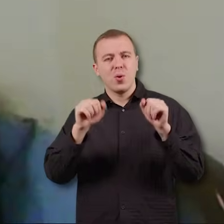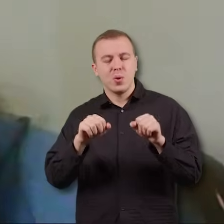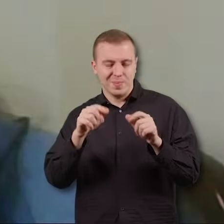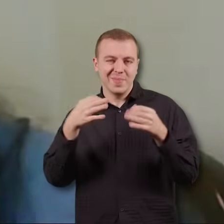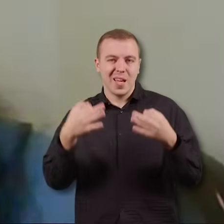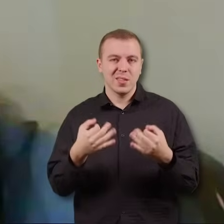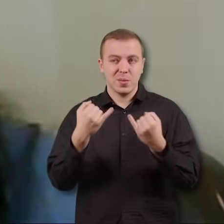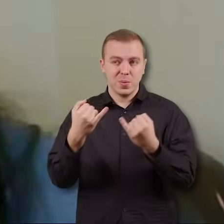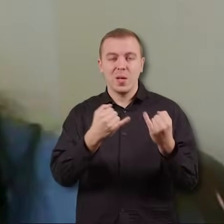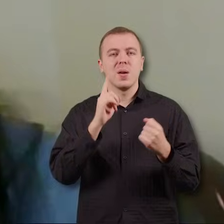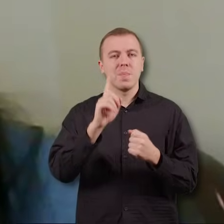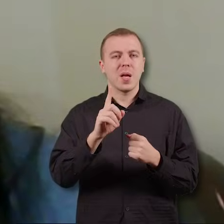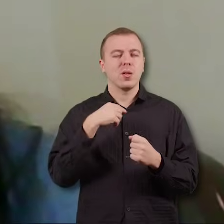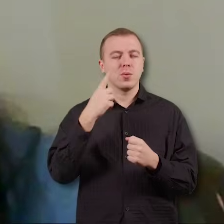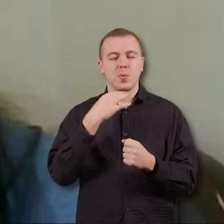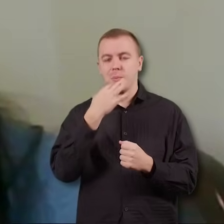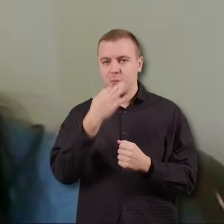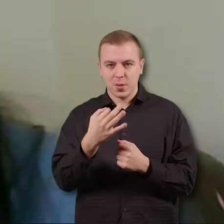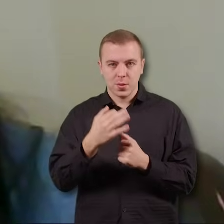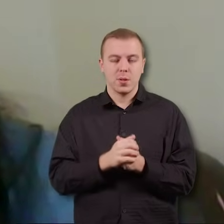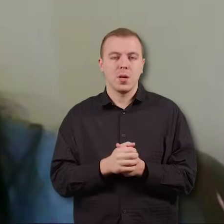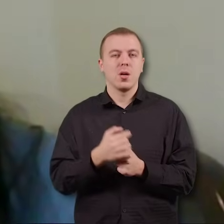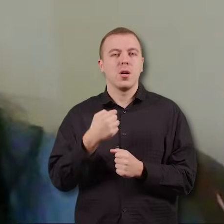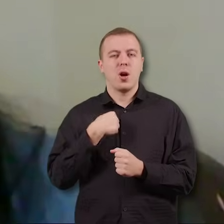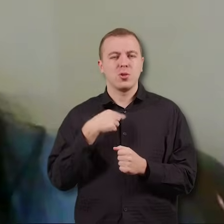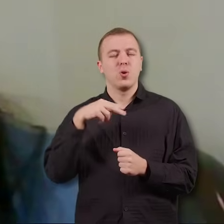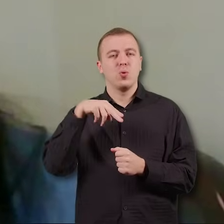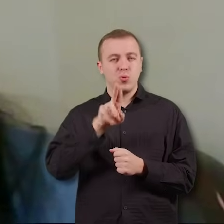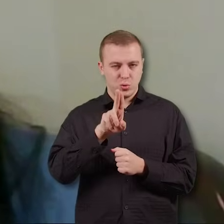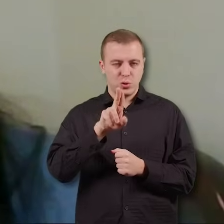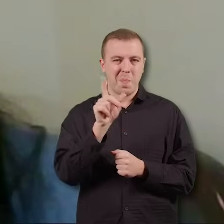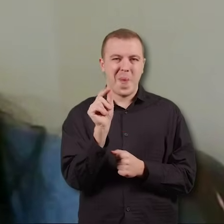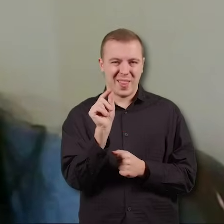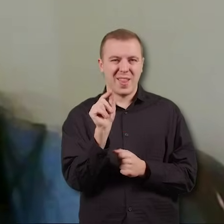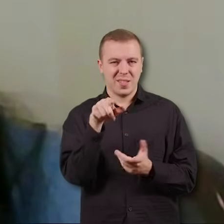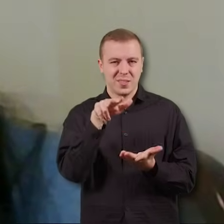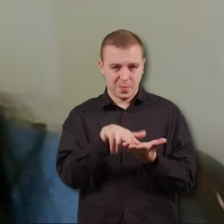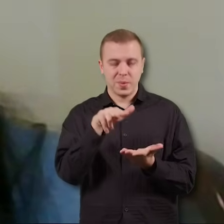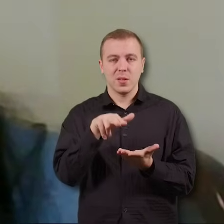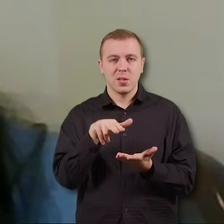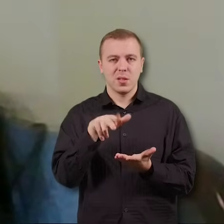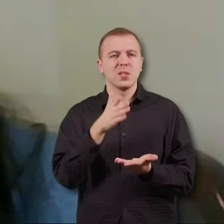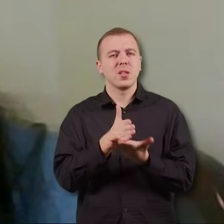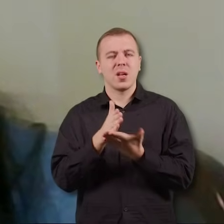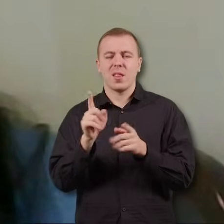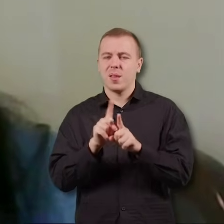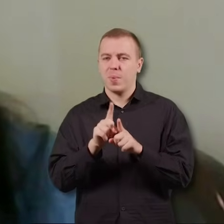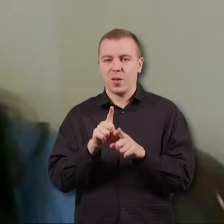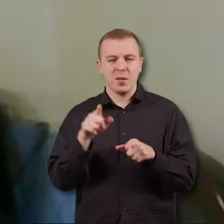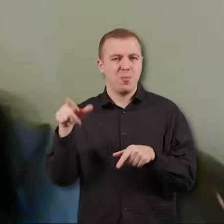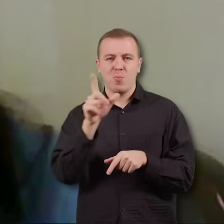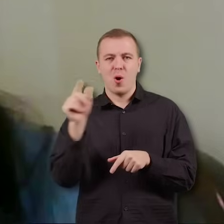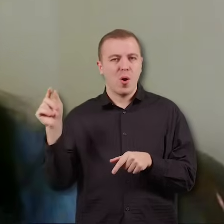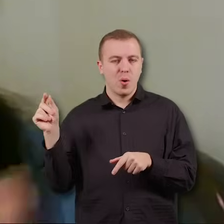teisės. Tik tiek, kad aš noriu pabrėžti, kad aš už partnerystę, nes yra dar ir pas mus porų